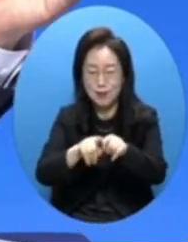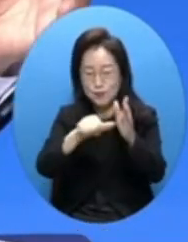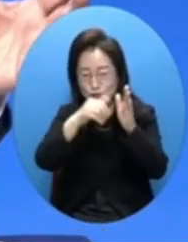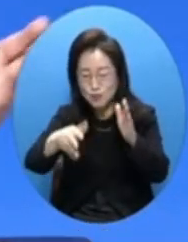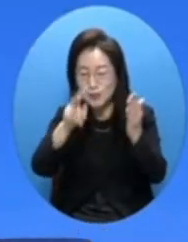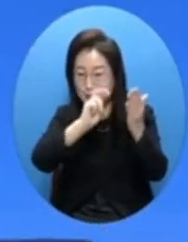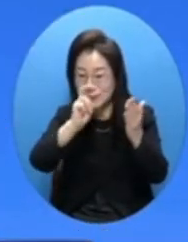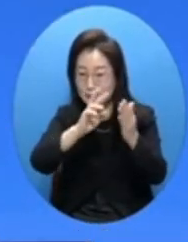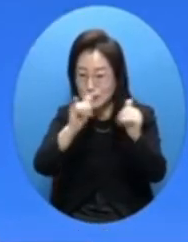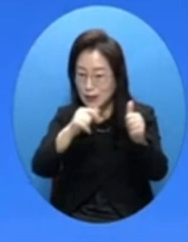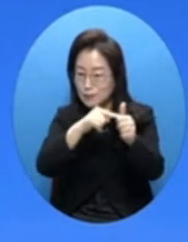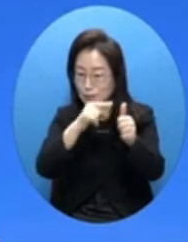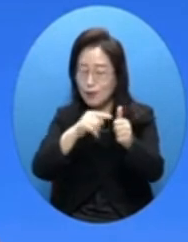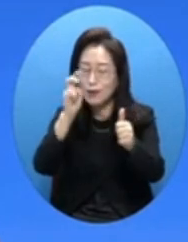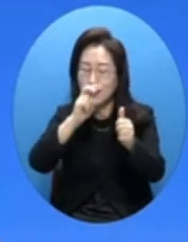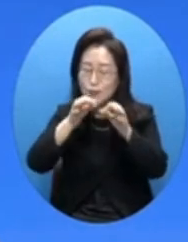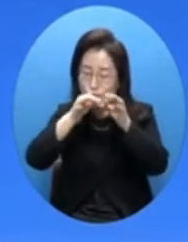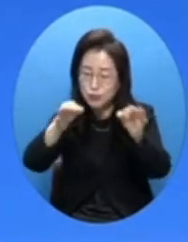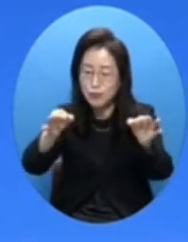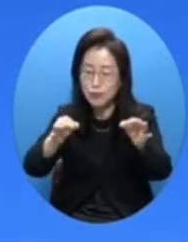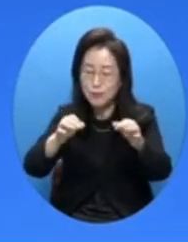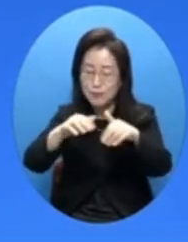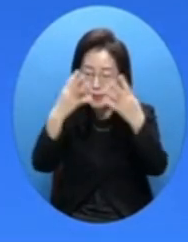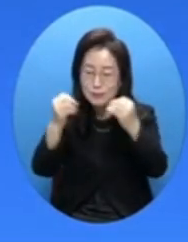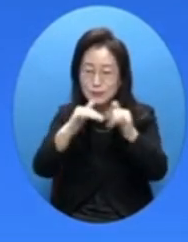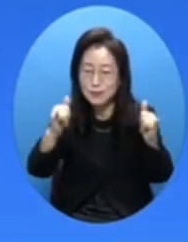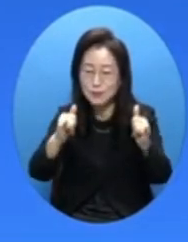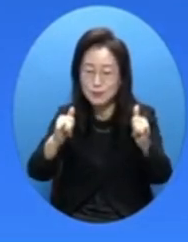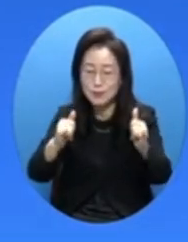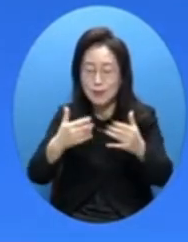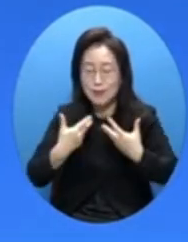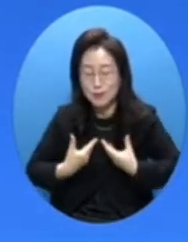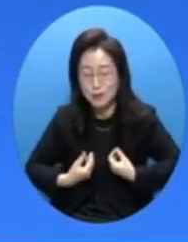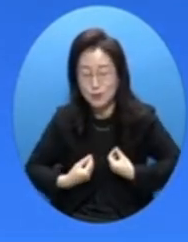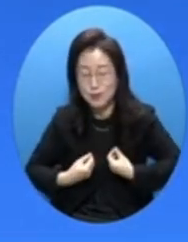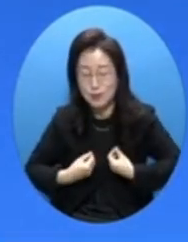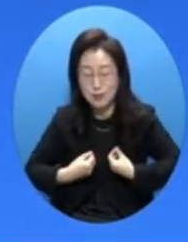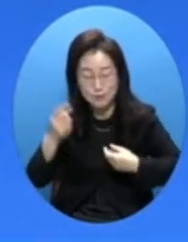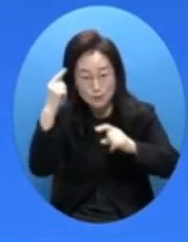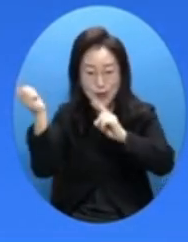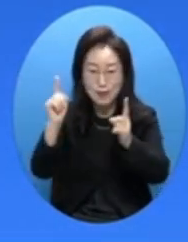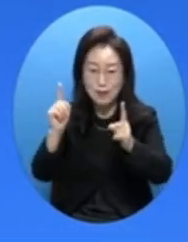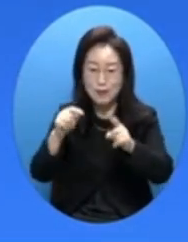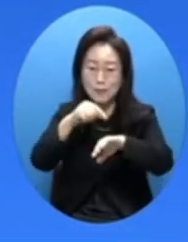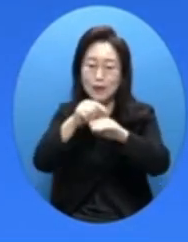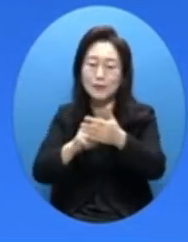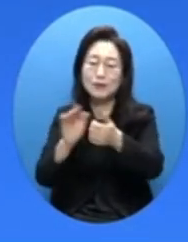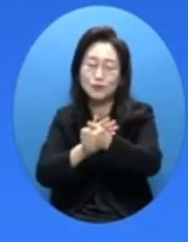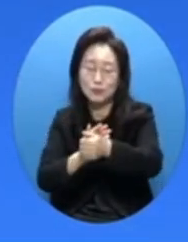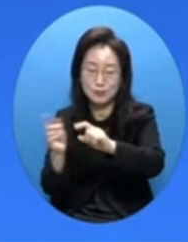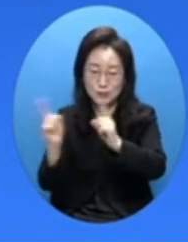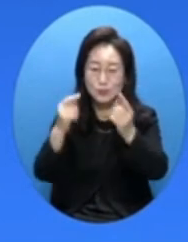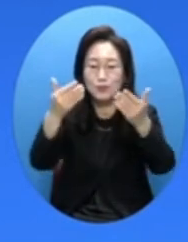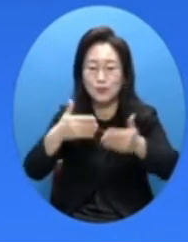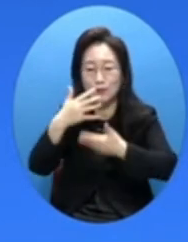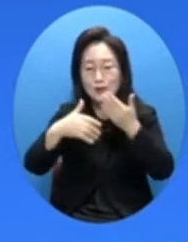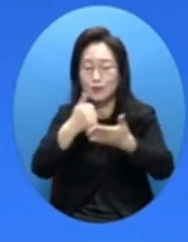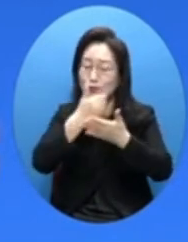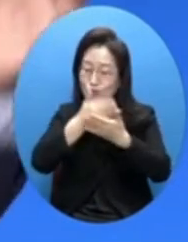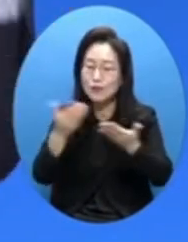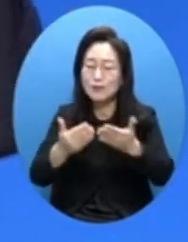성도들이 큰 은혜를 받고 절망에서 일어나고 힘을 얻고 마음의 위로와 치유함을 받고 하나님의 귀한 역사를 이룰 수 있게